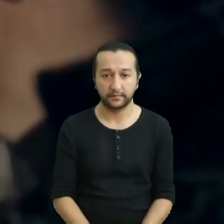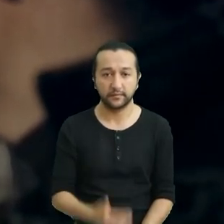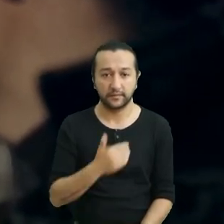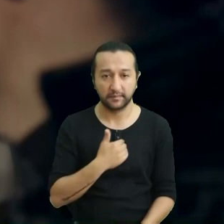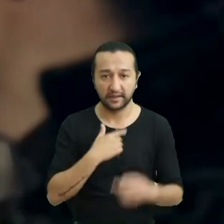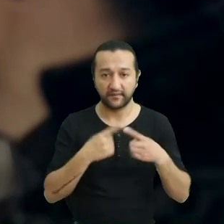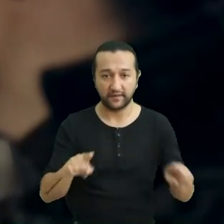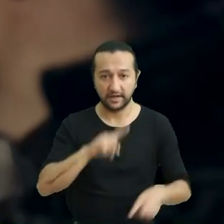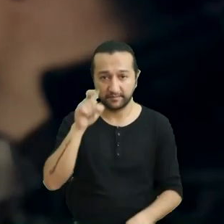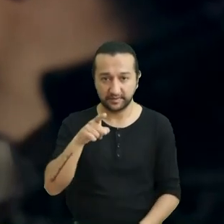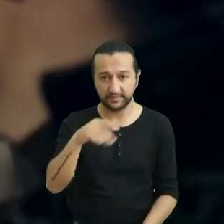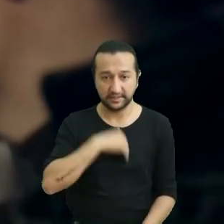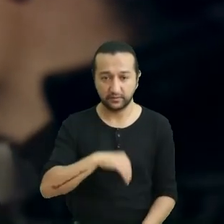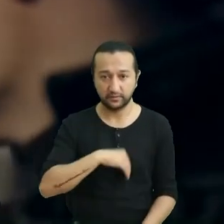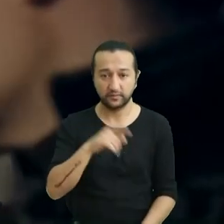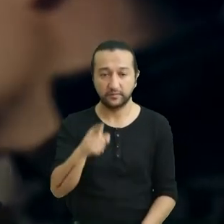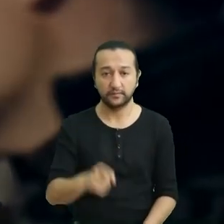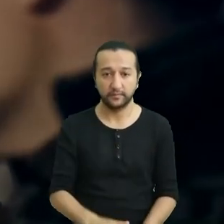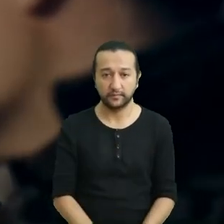Ben farklı mıyım sence?